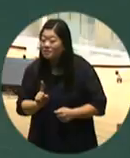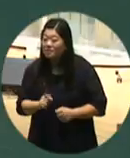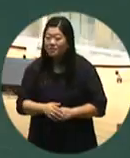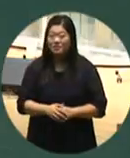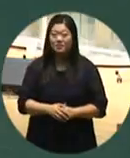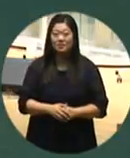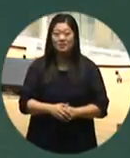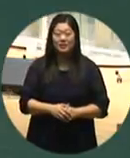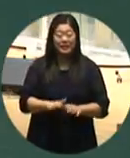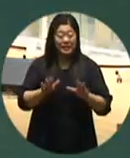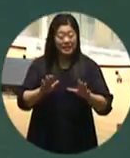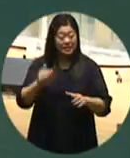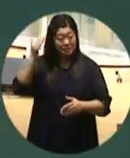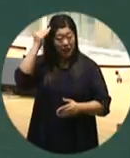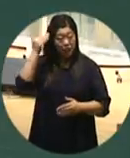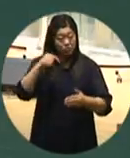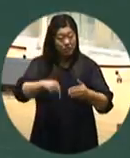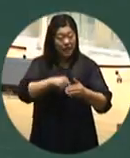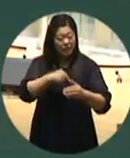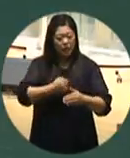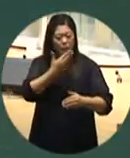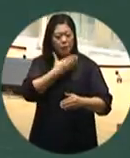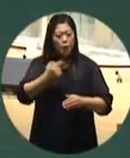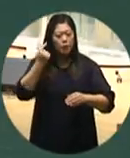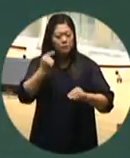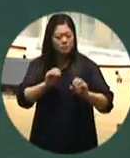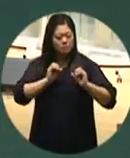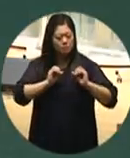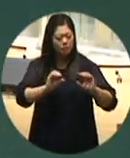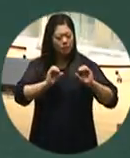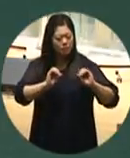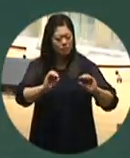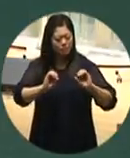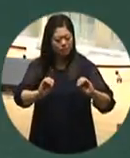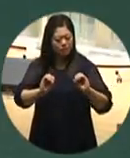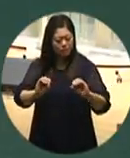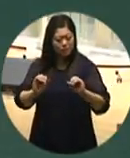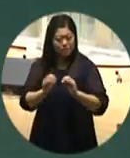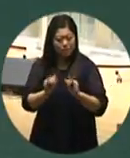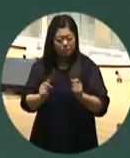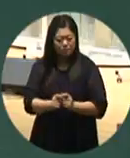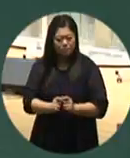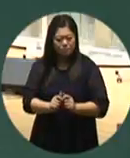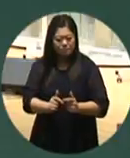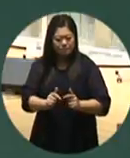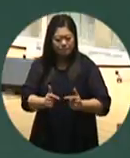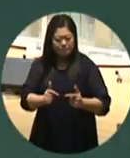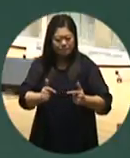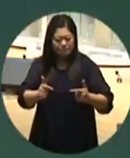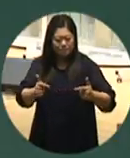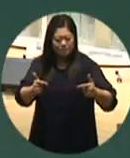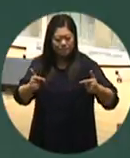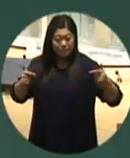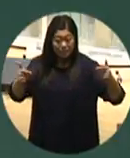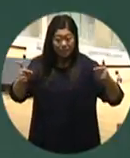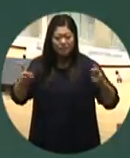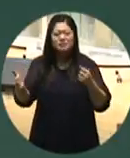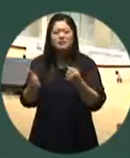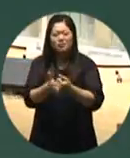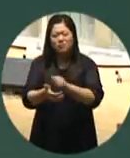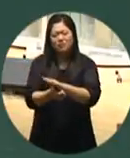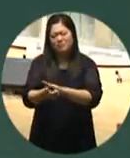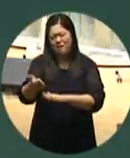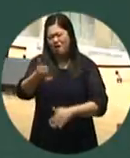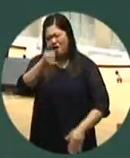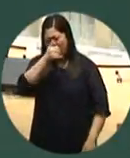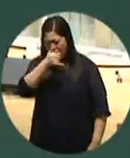표시 안 나게 복음 전하는 전도자들이 있다는 거예요. And he said, because invisible to our eyes, in hidden